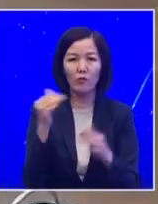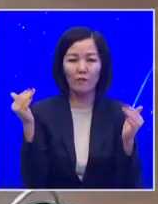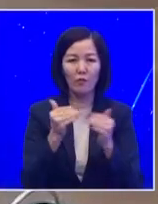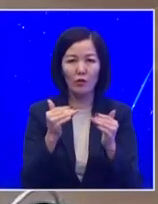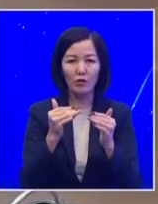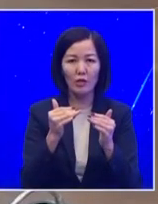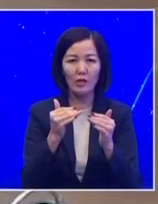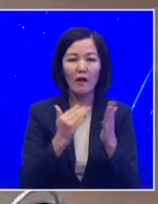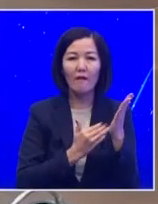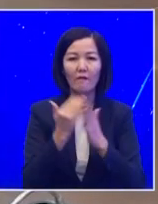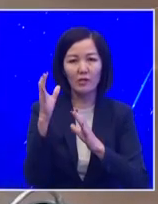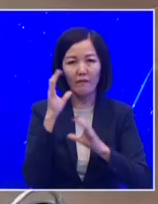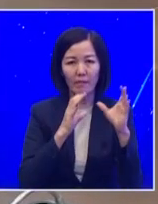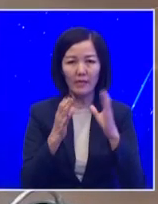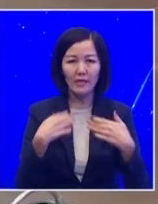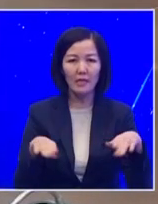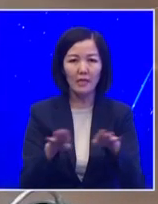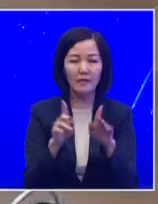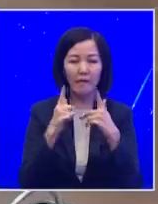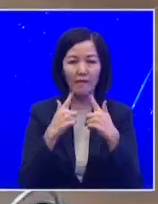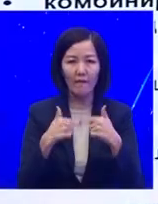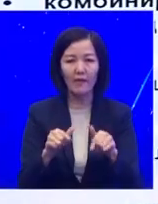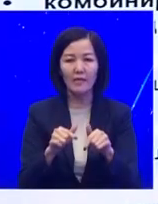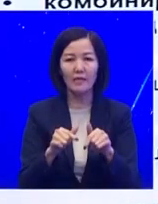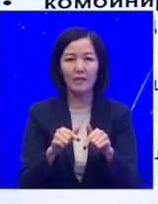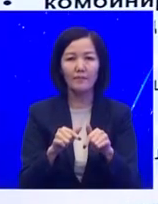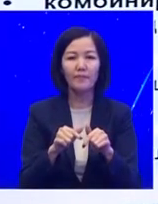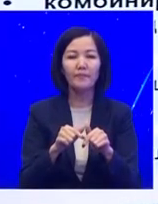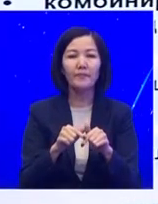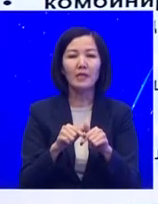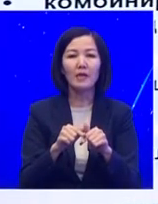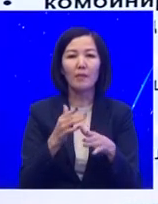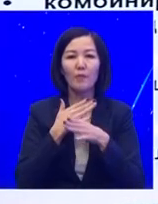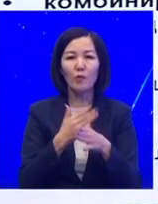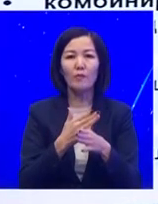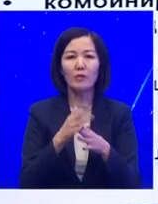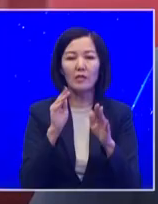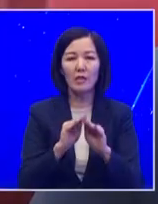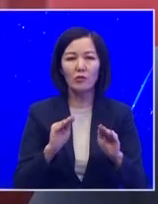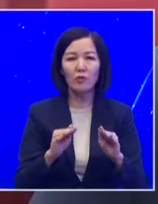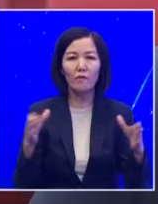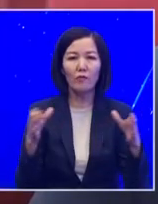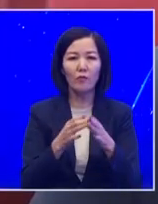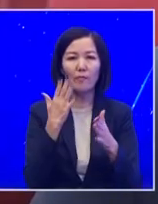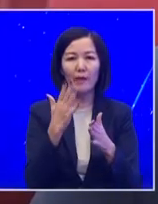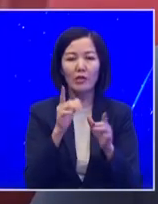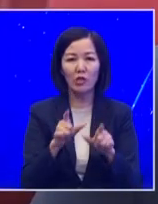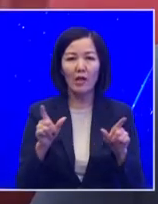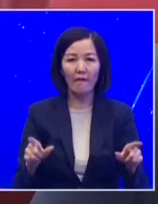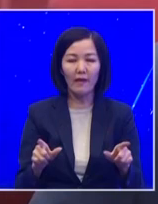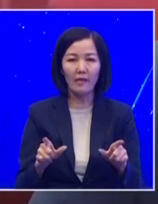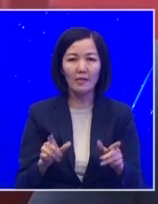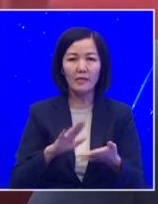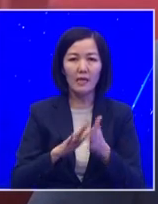и учреждений высшего образования, а также организовать индивидуальные консультации для школьников в группах не более 5 человек.